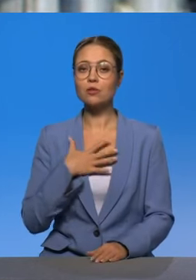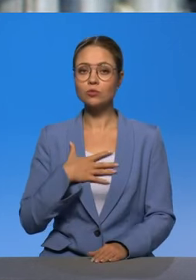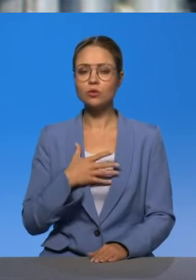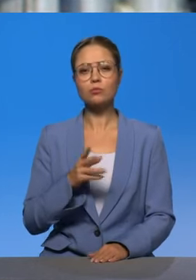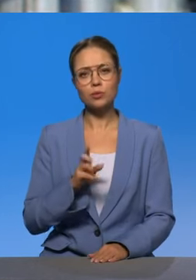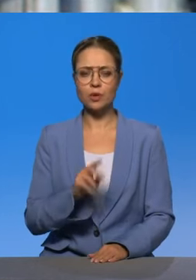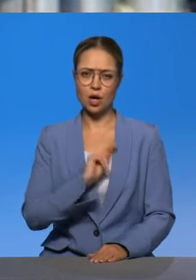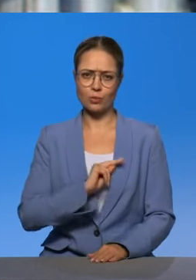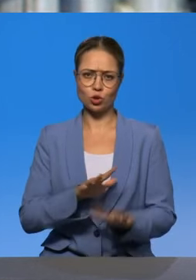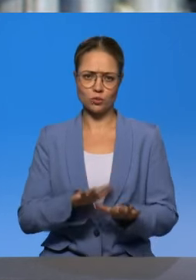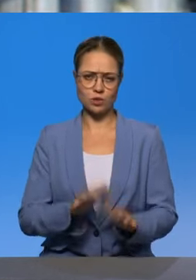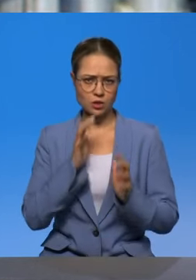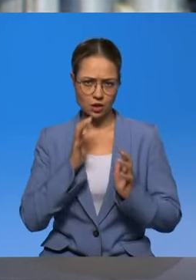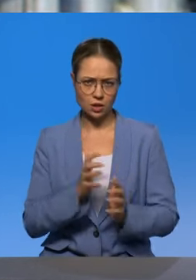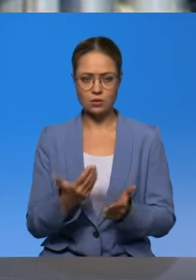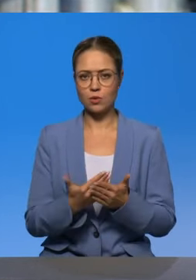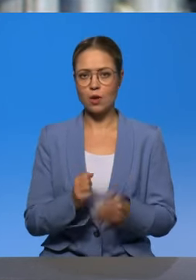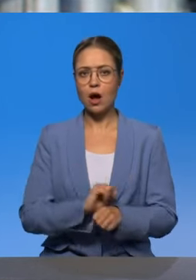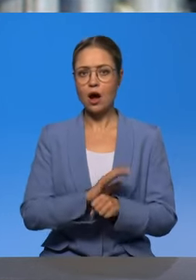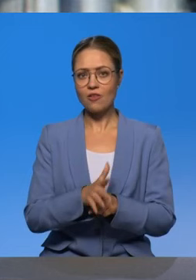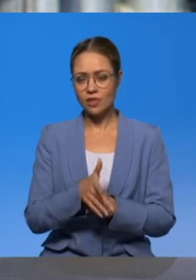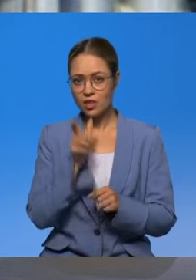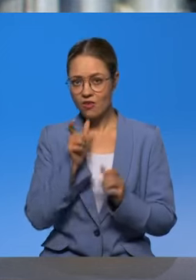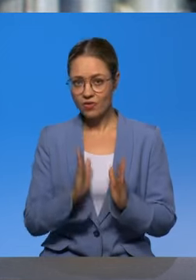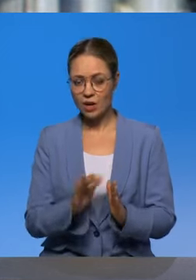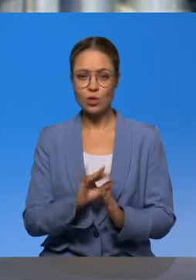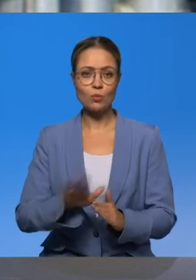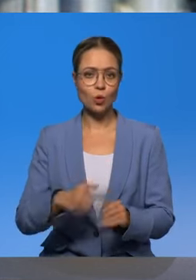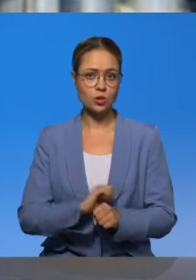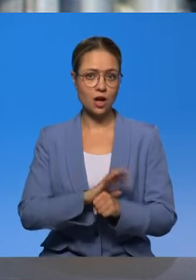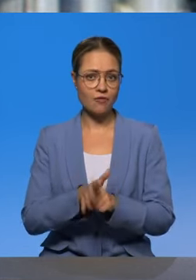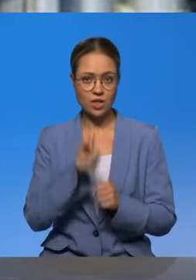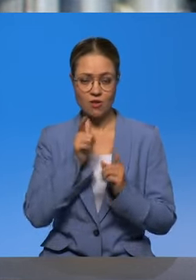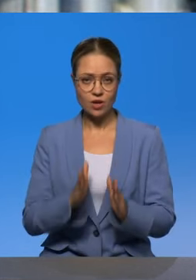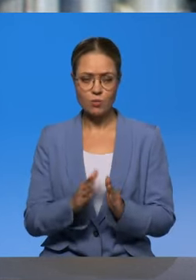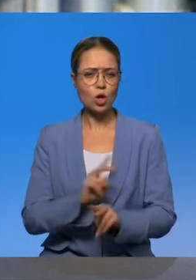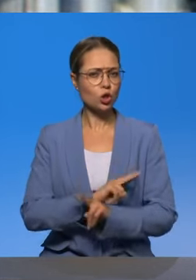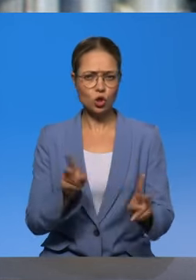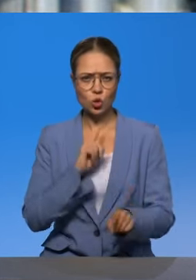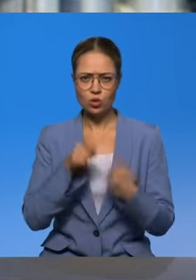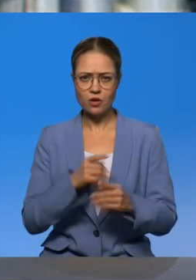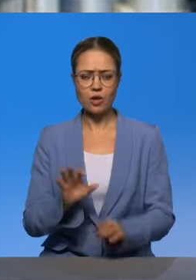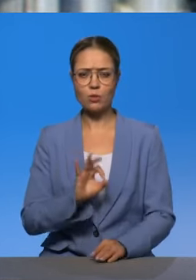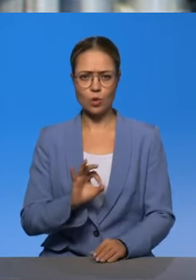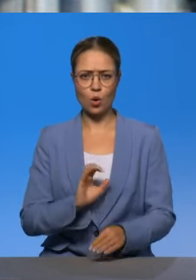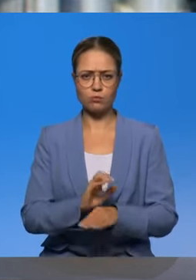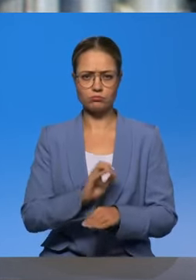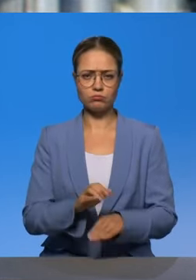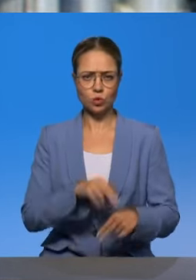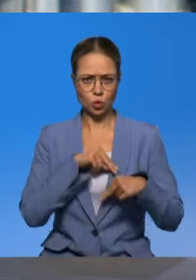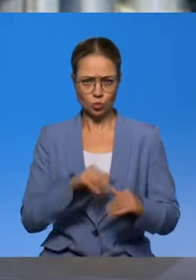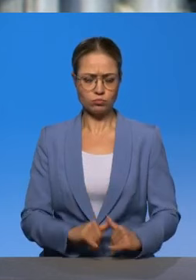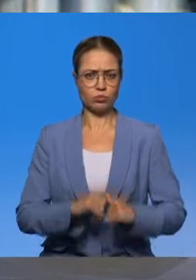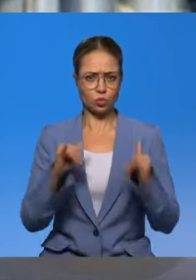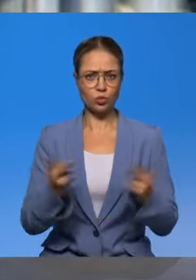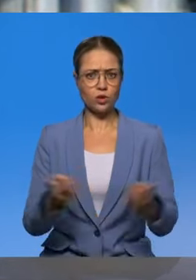места. Вот ковидные времена, постковидные времена. Всегда мы говорили, никто не говорил о повышении производительности труда, все говорили о том, что надо сохранить